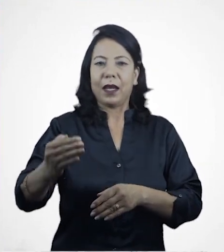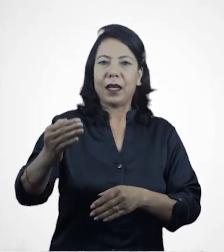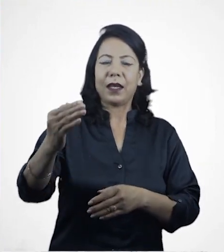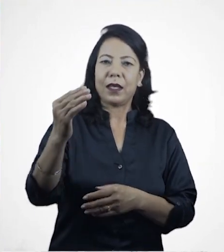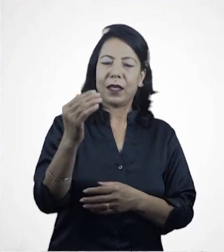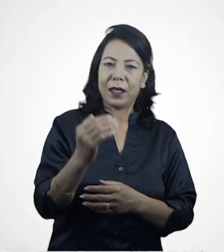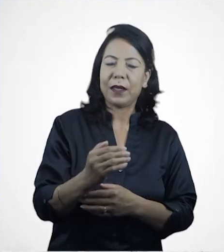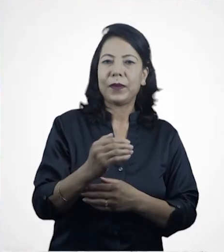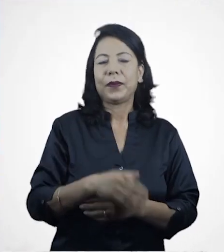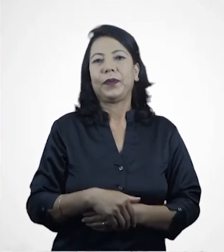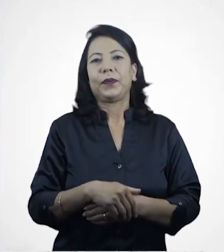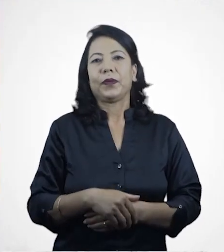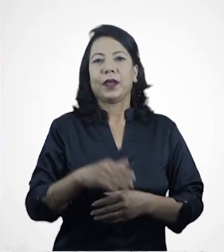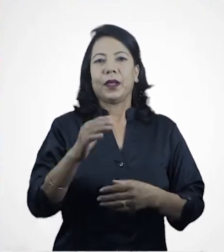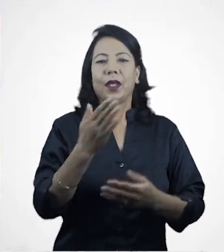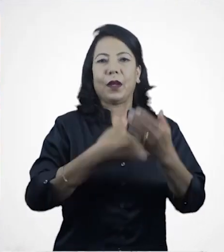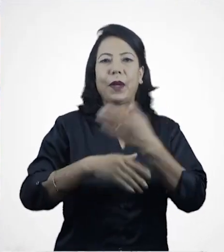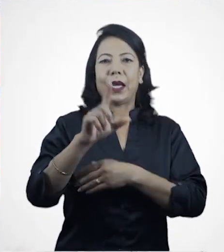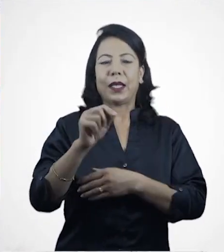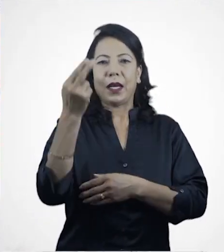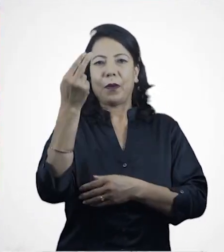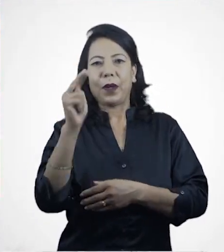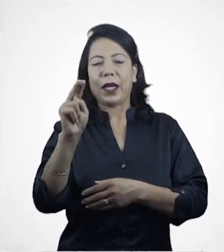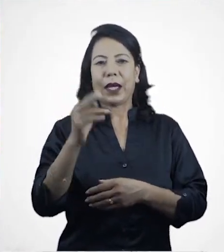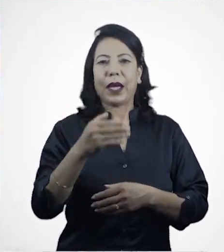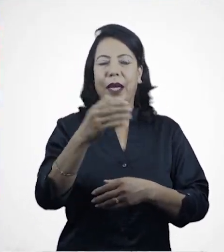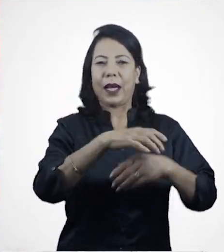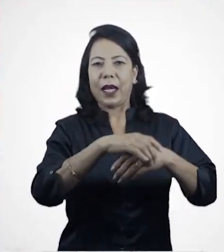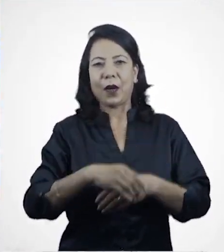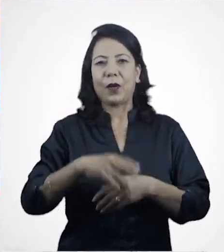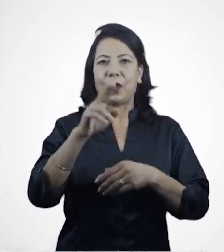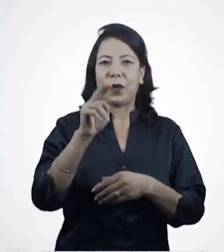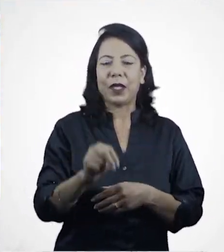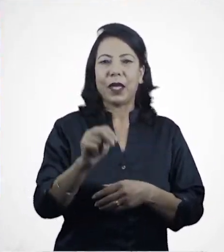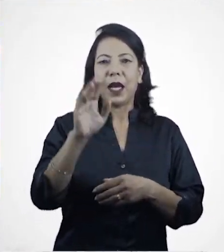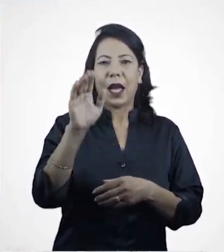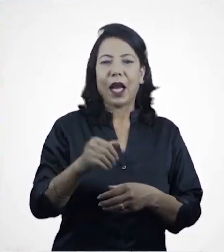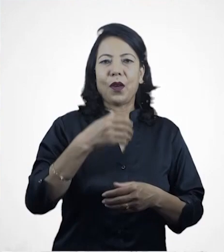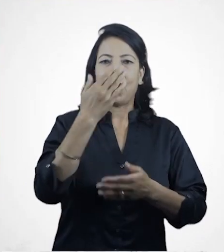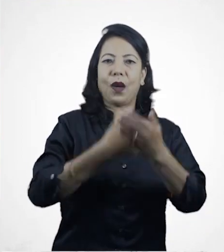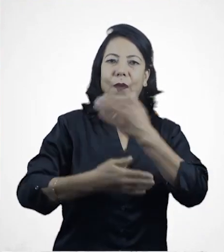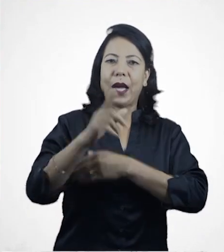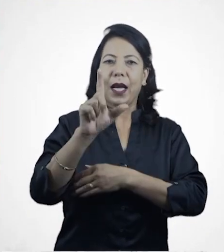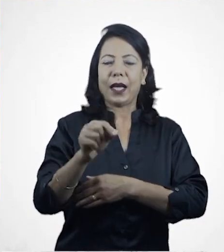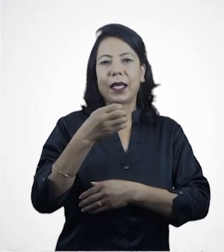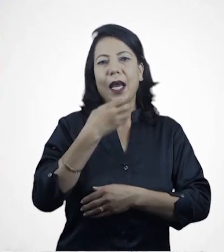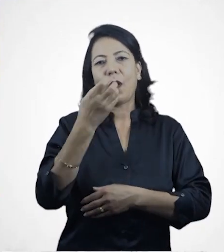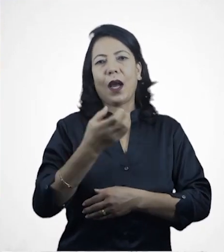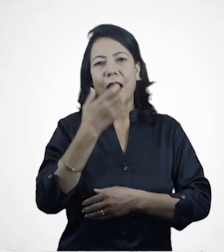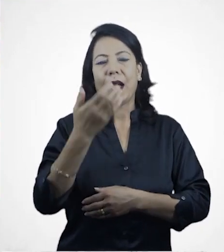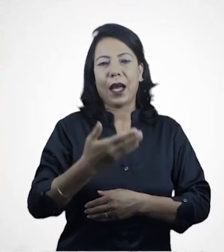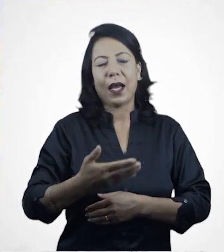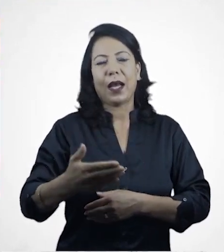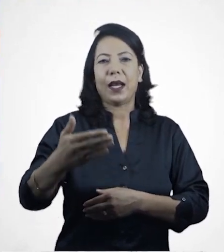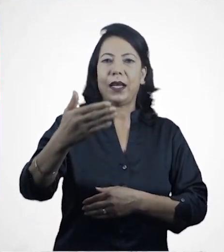अपन्गता भाय का लल्याउनु परसा हायो अपन्गता